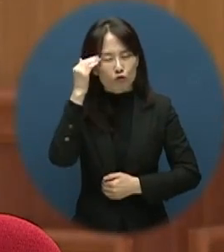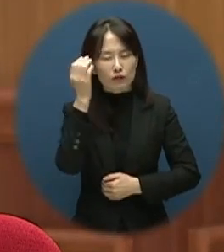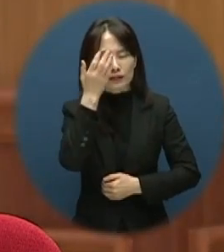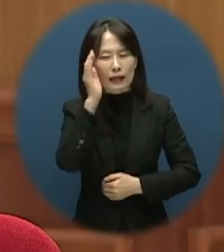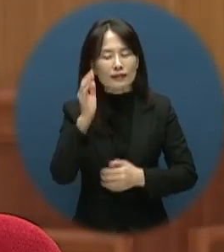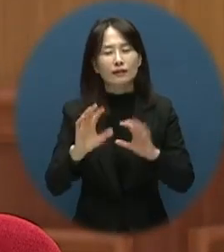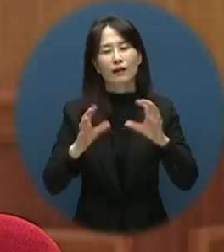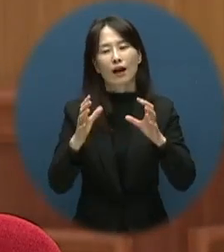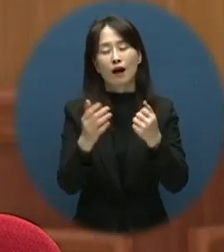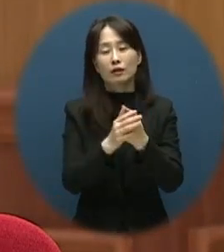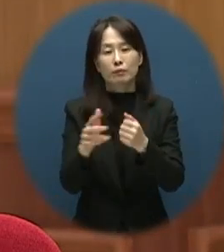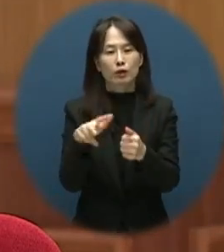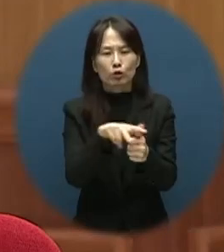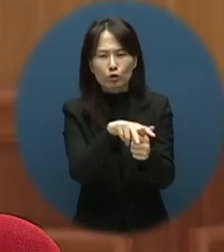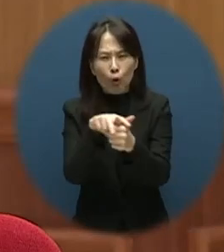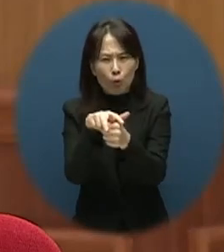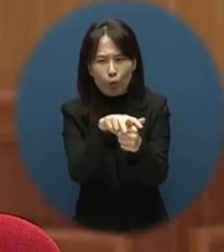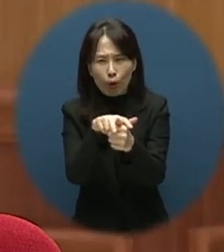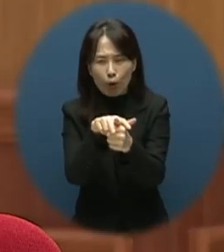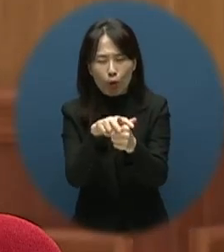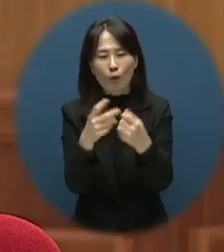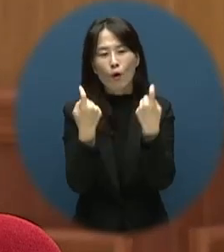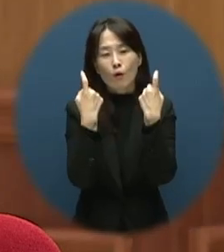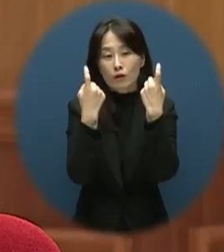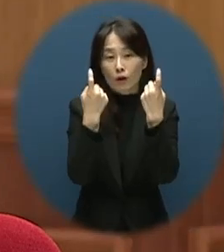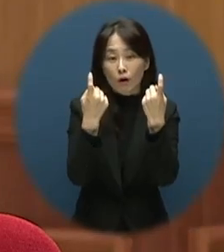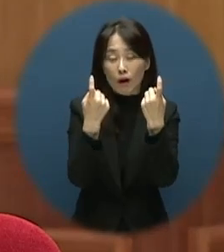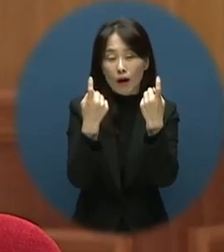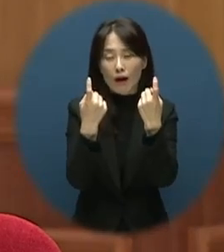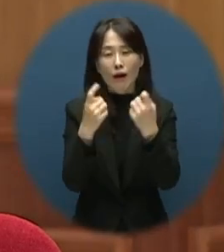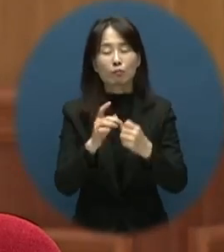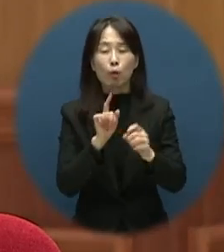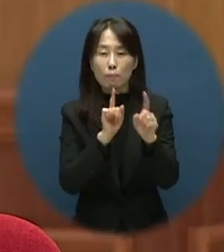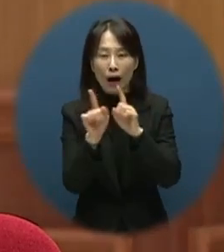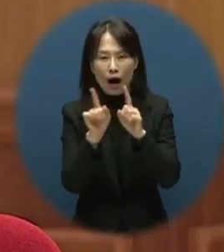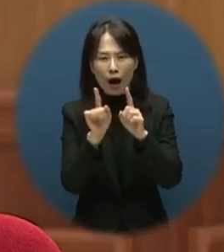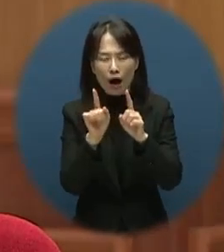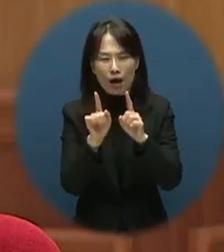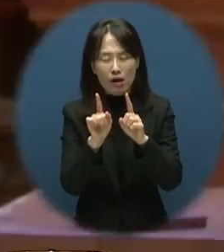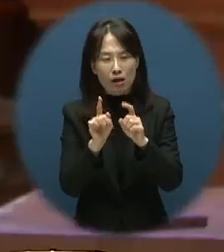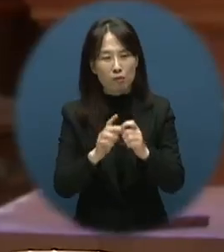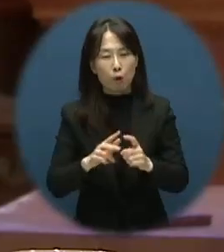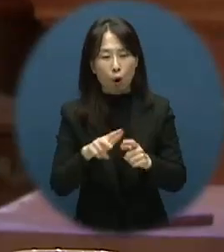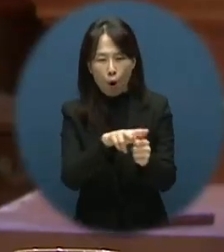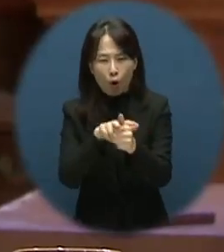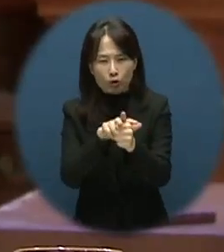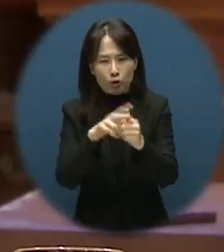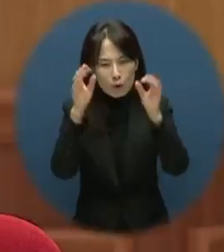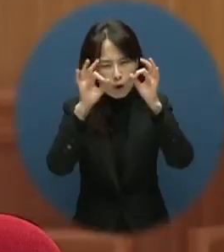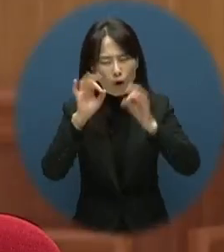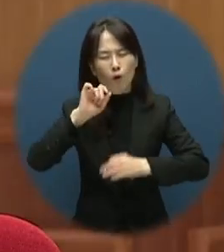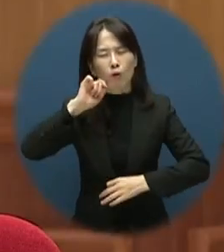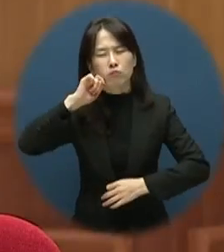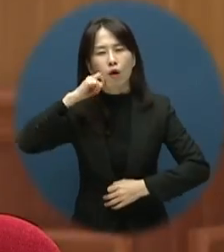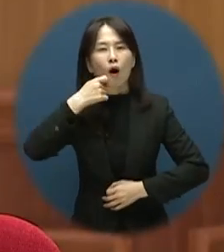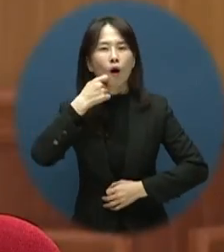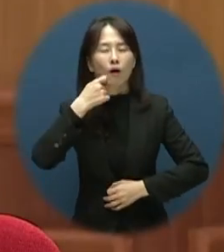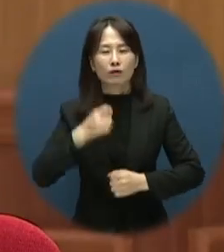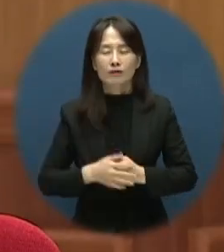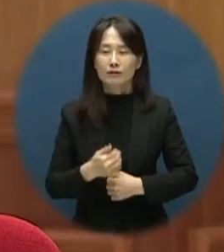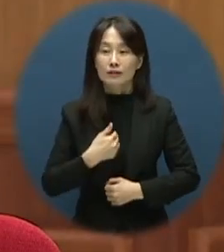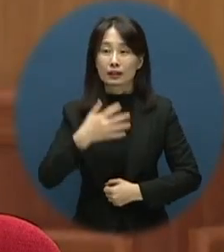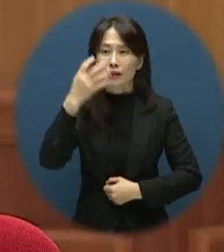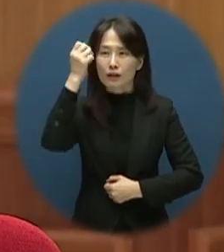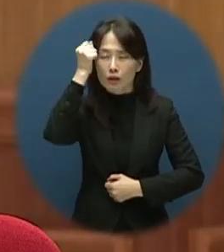사실 그런 정보, 뭐 여행이나 뭐 언어 정보도 구하기 굉장히 힘들었어요. 그렇겠죠. 제가